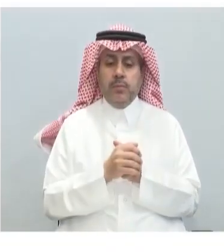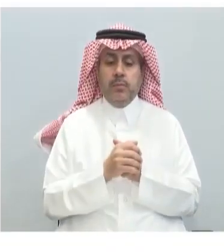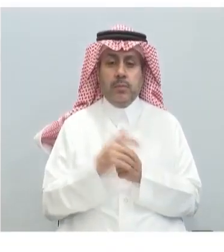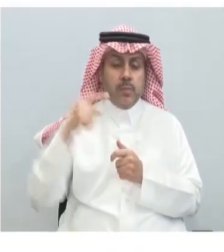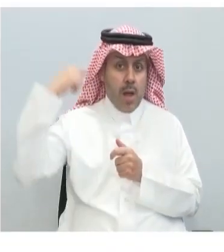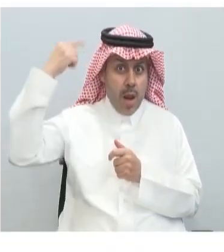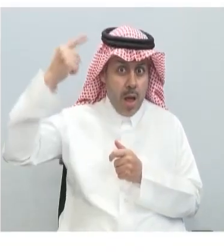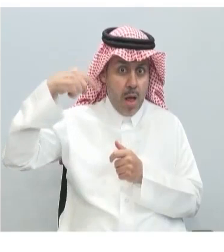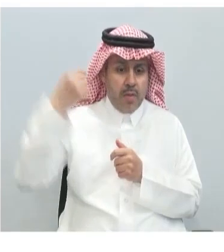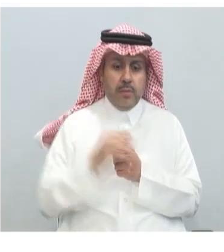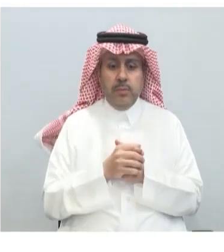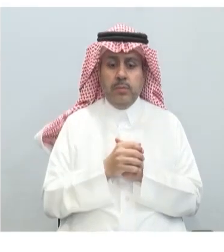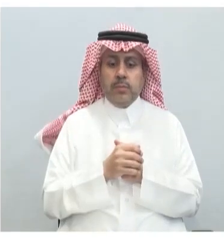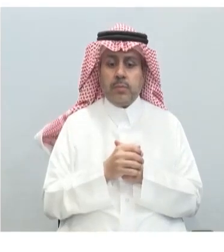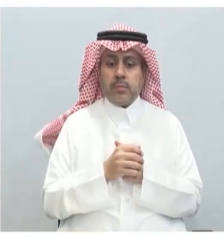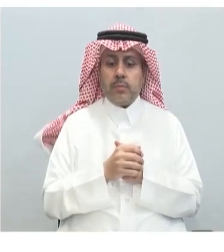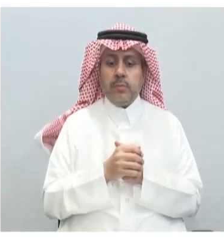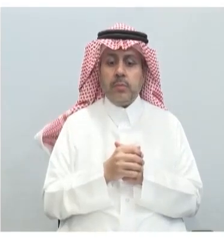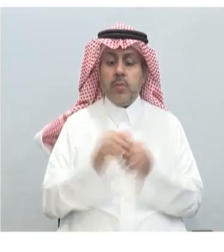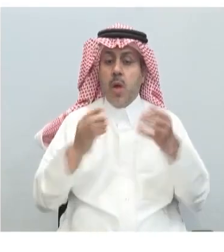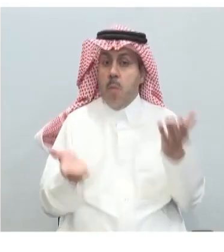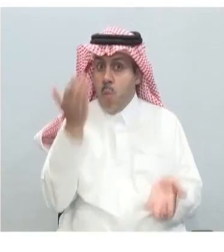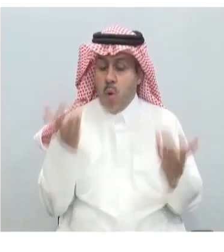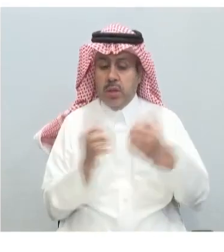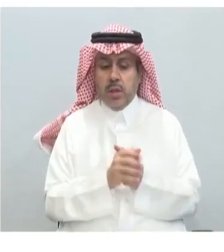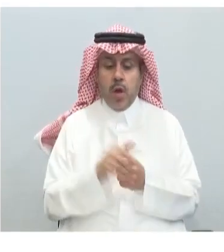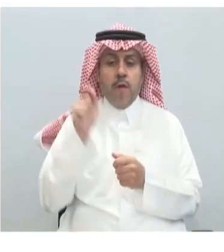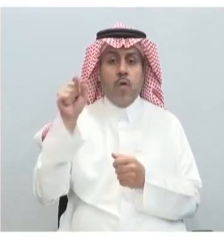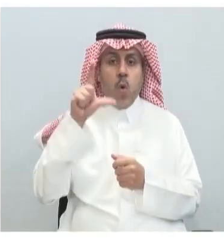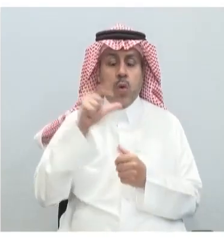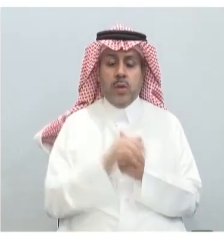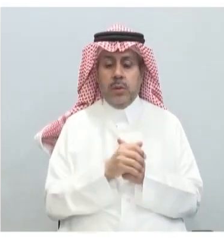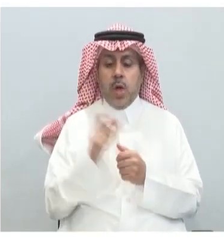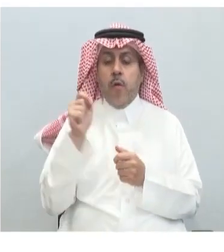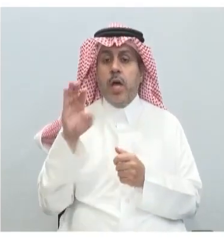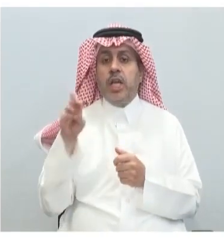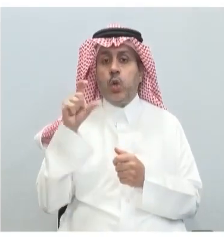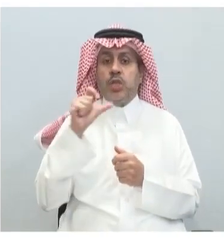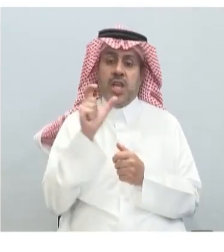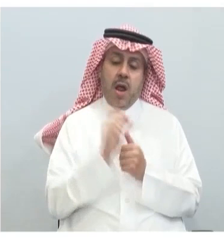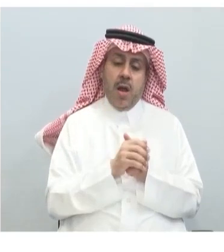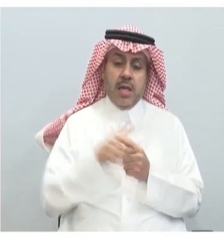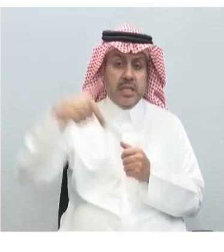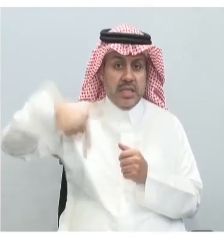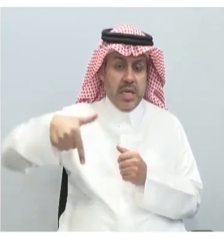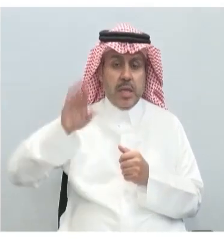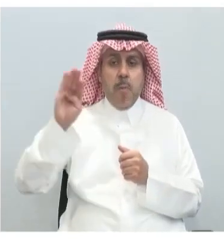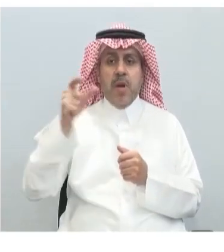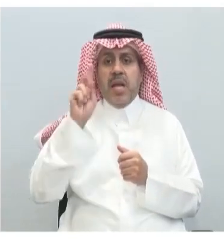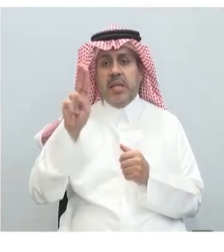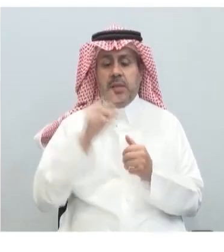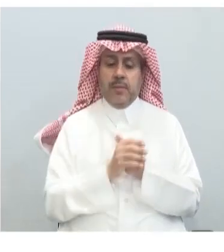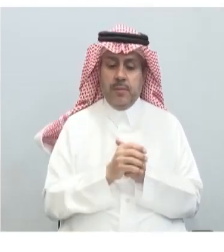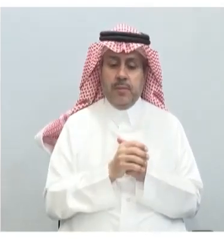المعادله كبريتيد الهيدروجين الفلور وفلوريدا فلوريد الكبريت لاحظ